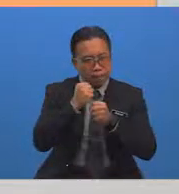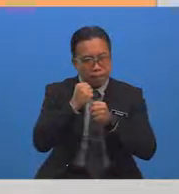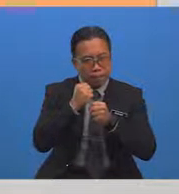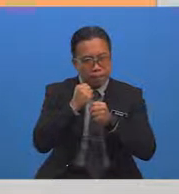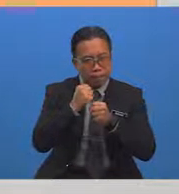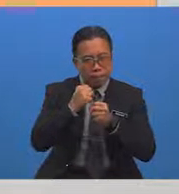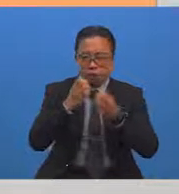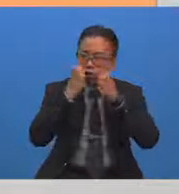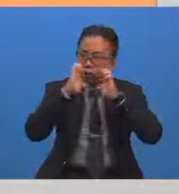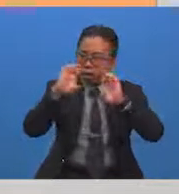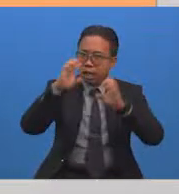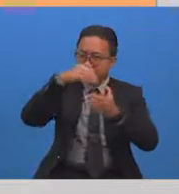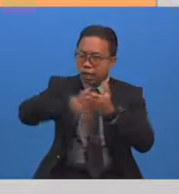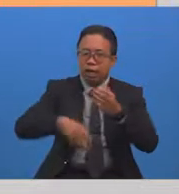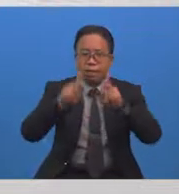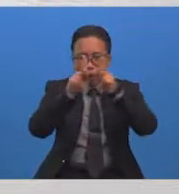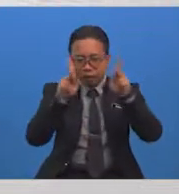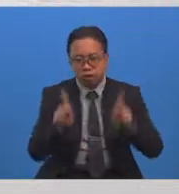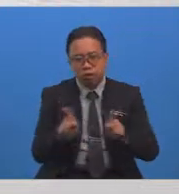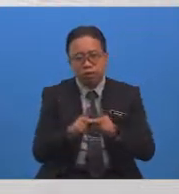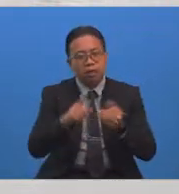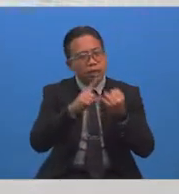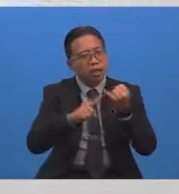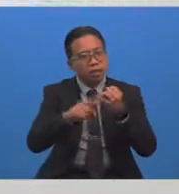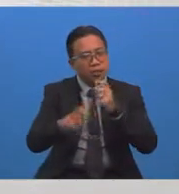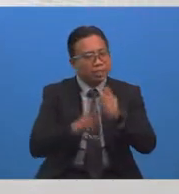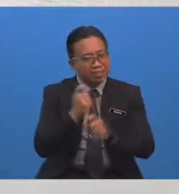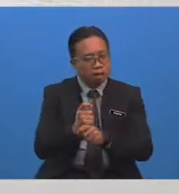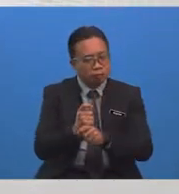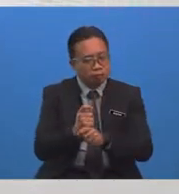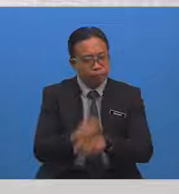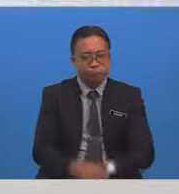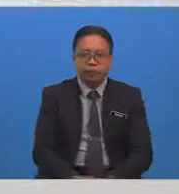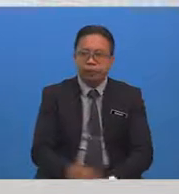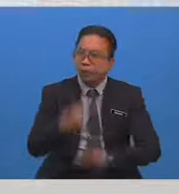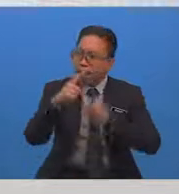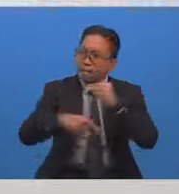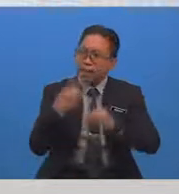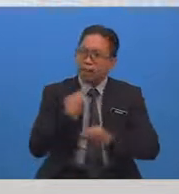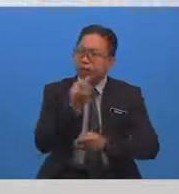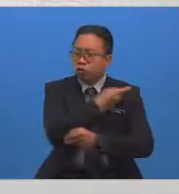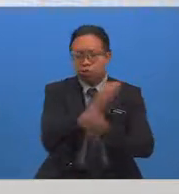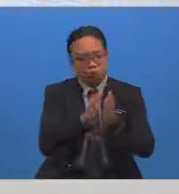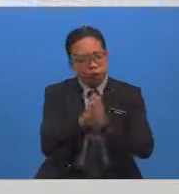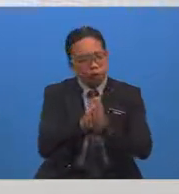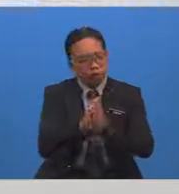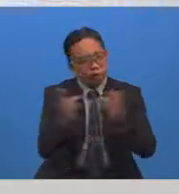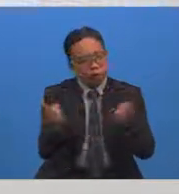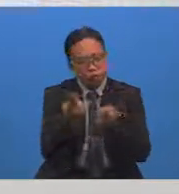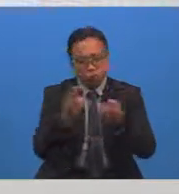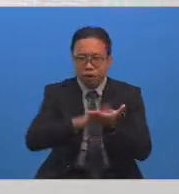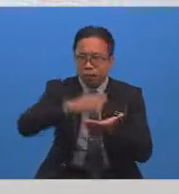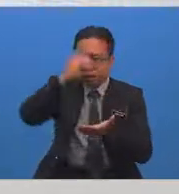dalam peperiksaan akhir tahun apabila kita rajin berusaha untuk belajar sudah tentu kita akan